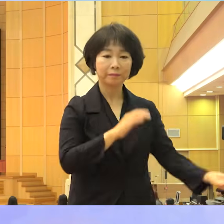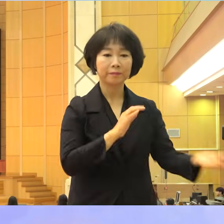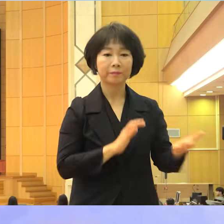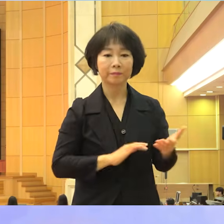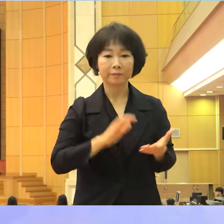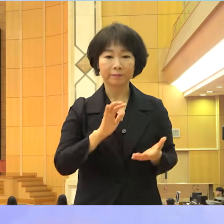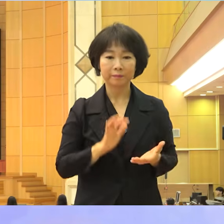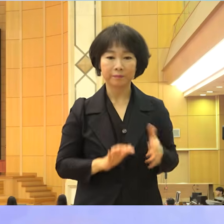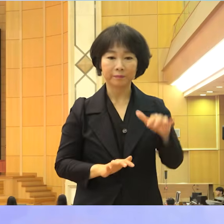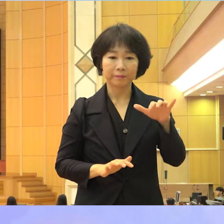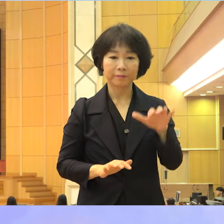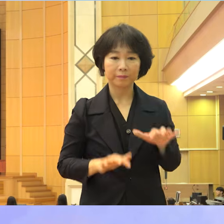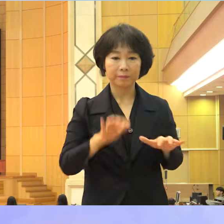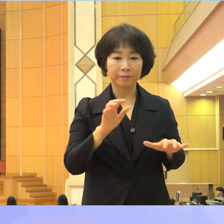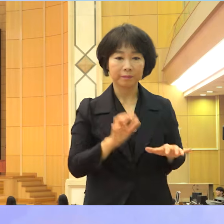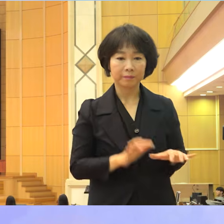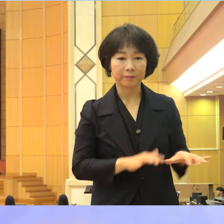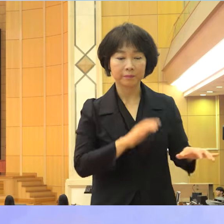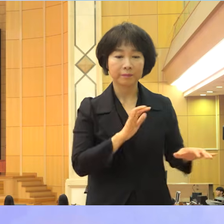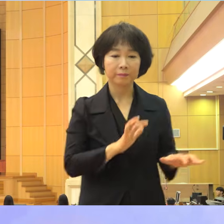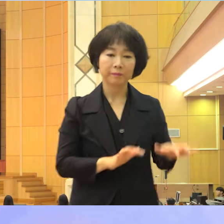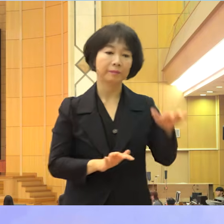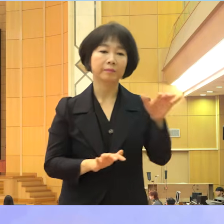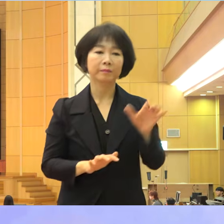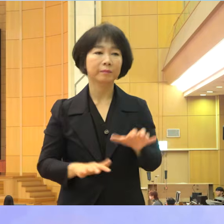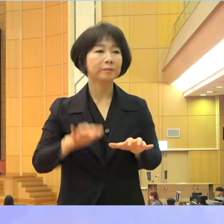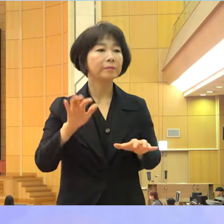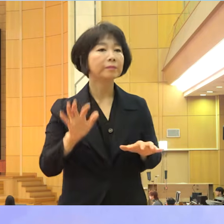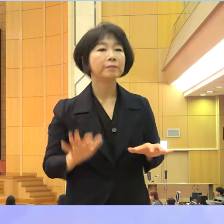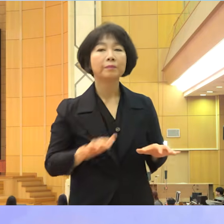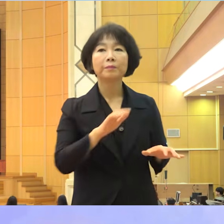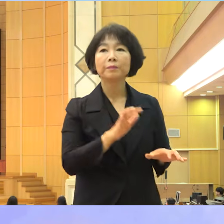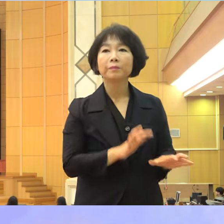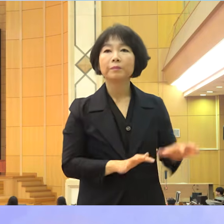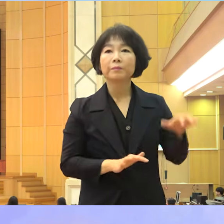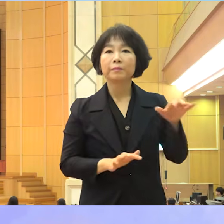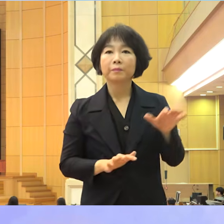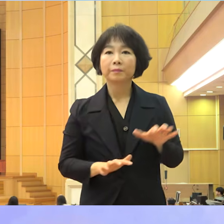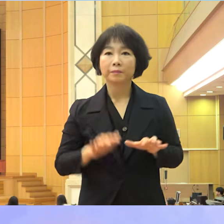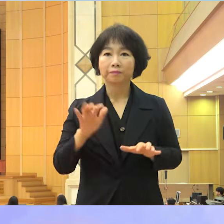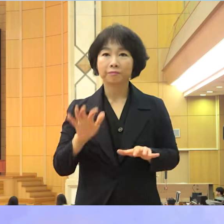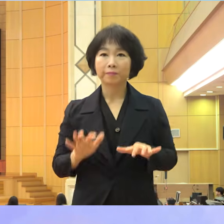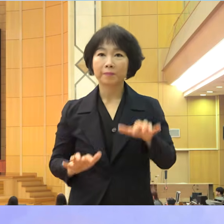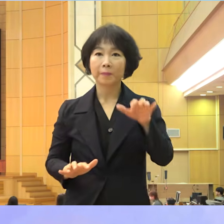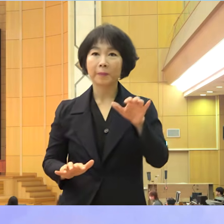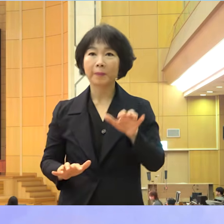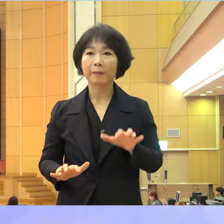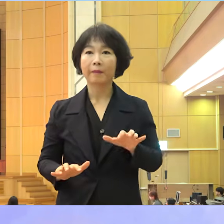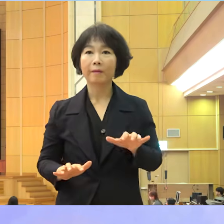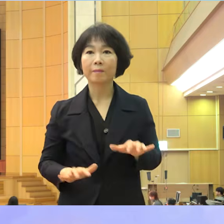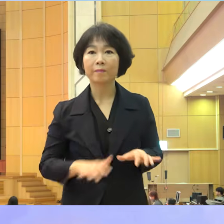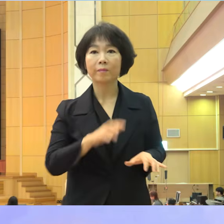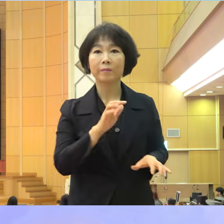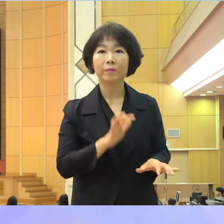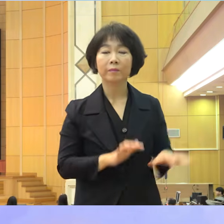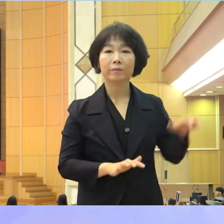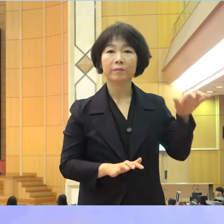이어서 주님께 박수 치시면서 기쁨으로 찬양하시겠습니다.